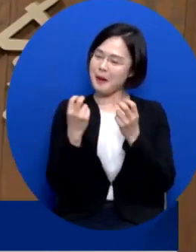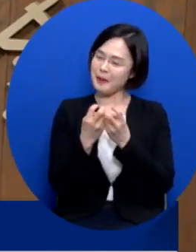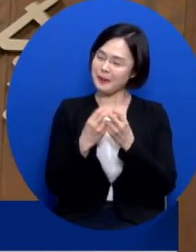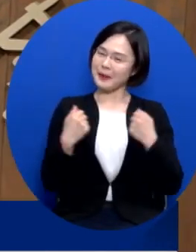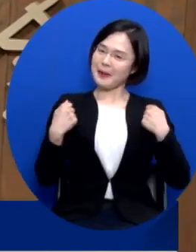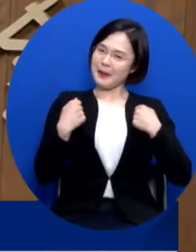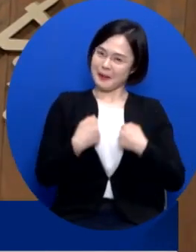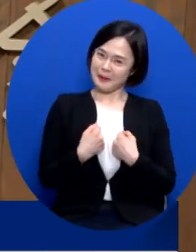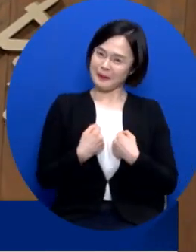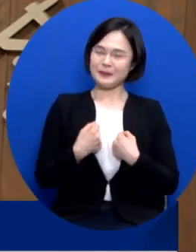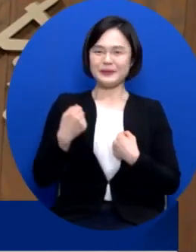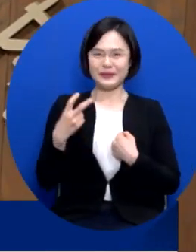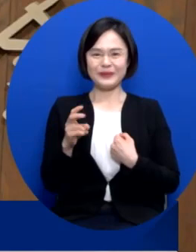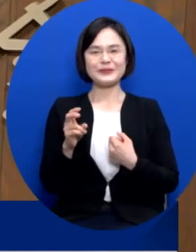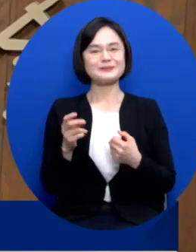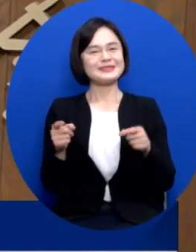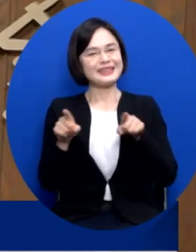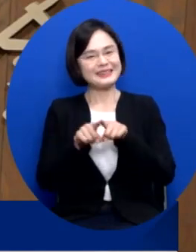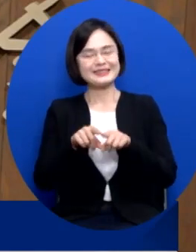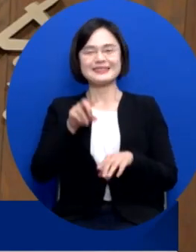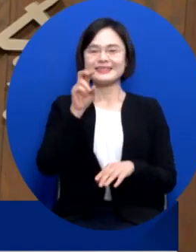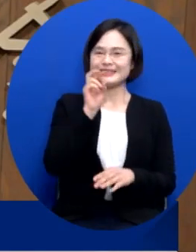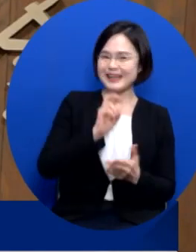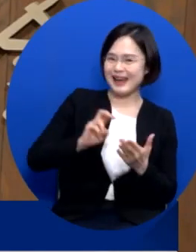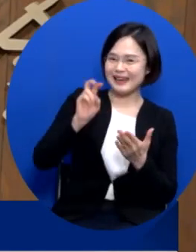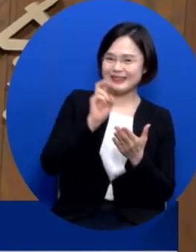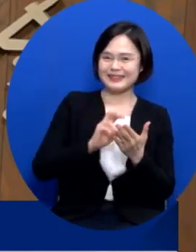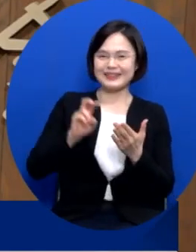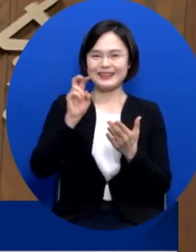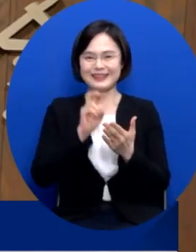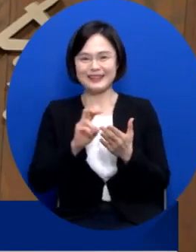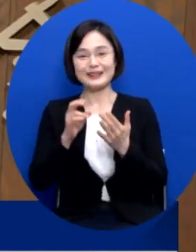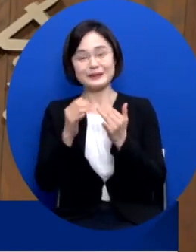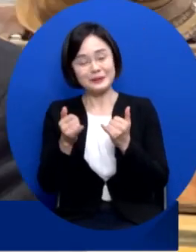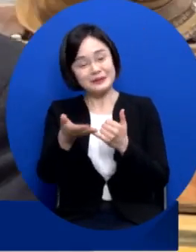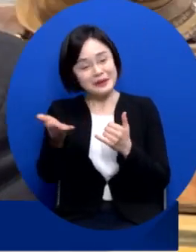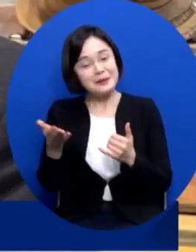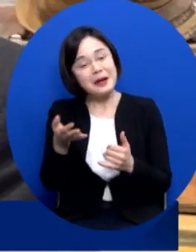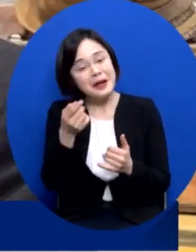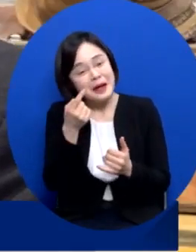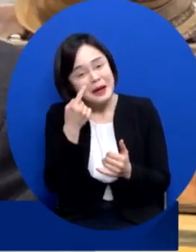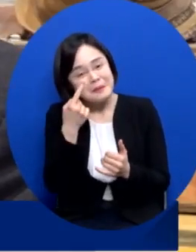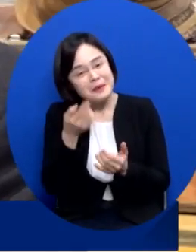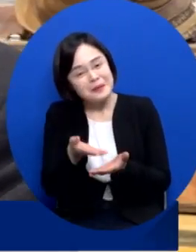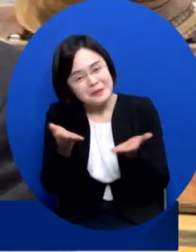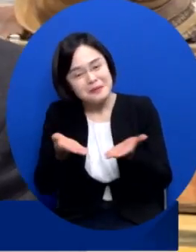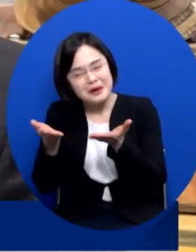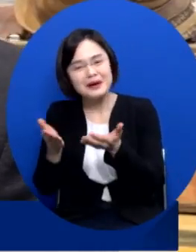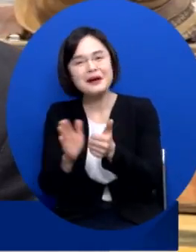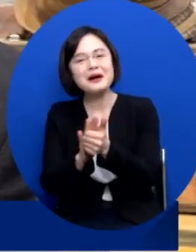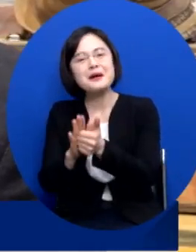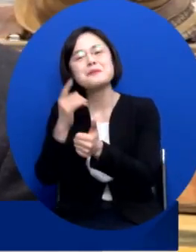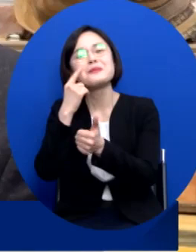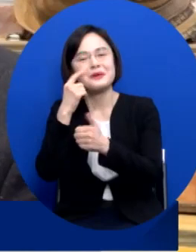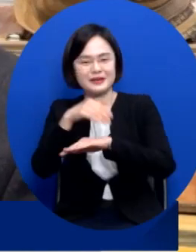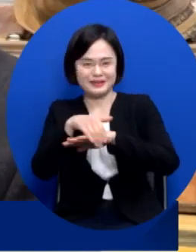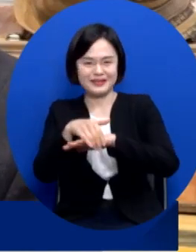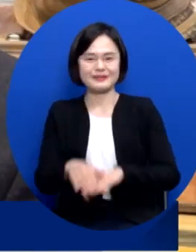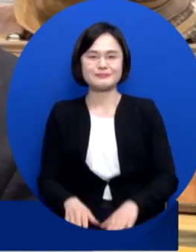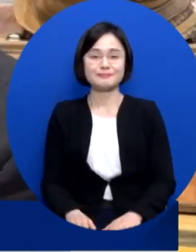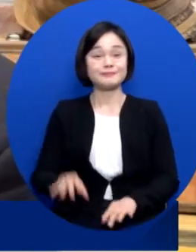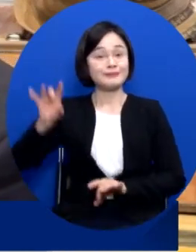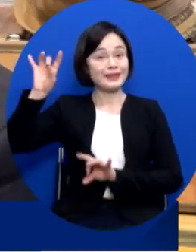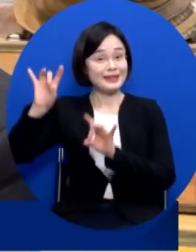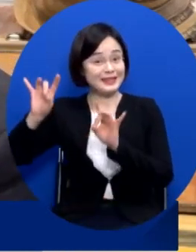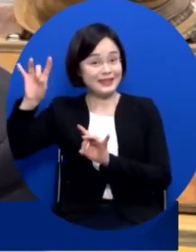우리가 구호를 인형들과 같이 외치고 사람들한테도 좀 시켜볼 예정이에요. 인형이라는 특별한 존재가 가까이